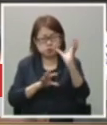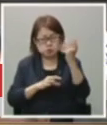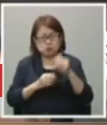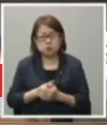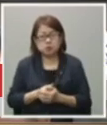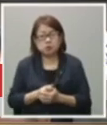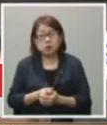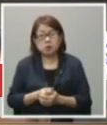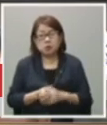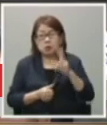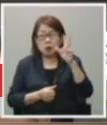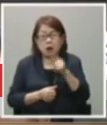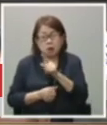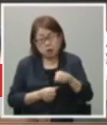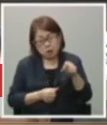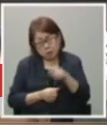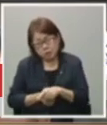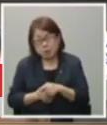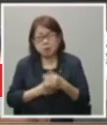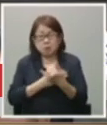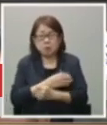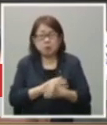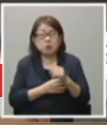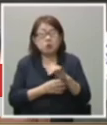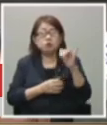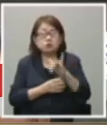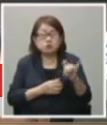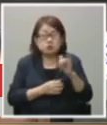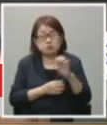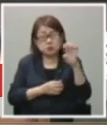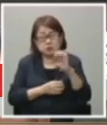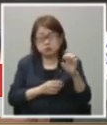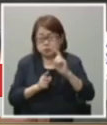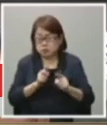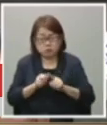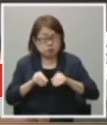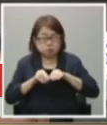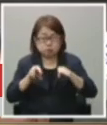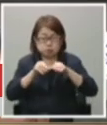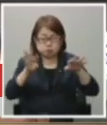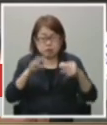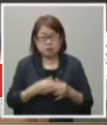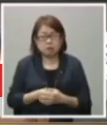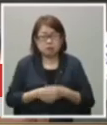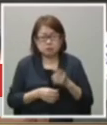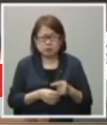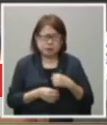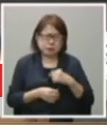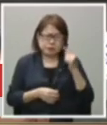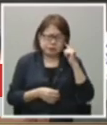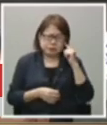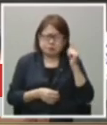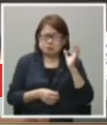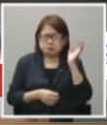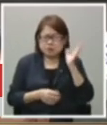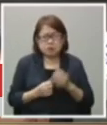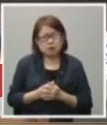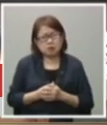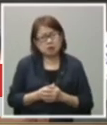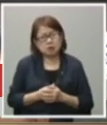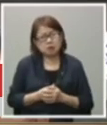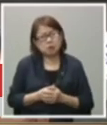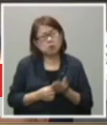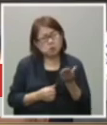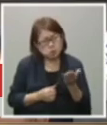อร์ยุโรปEU เดือดร้อนหมดครับผมก็ยังไม่เชื่อท่านนายกใช้โอกาสนี้ชี้แจงนะ